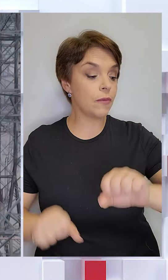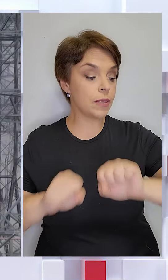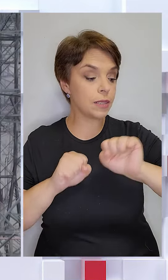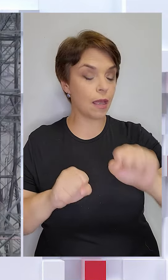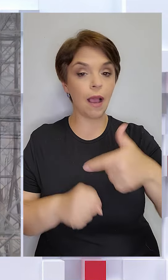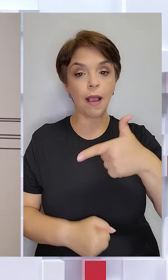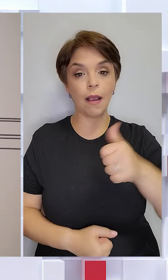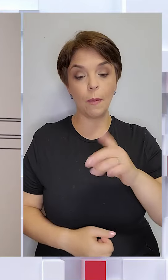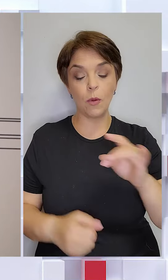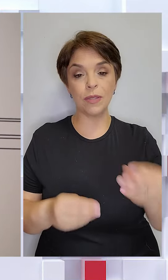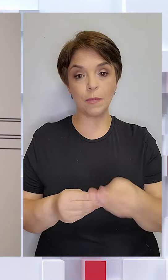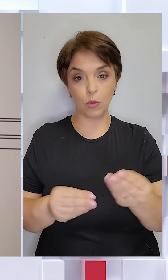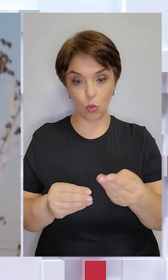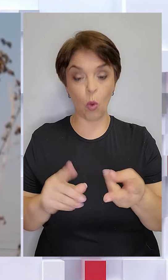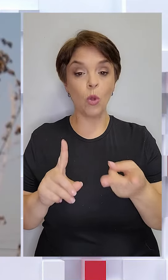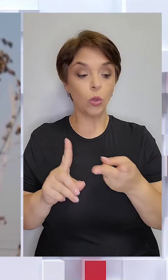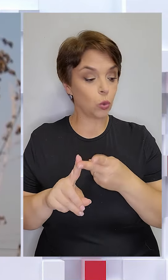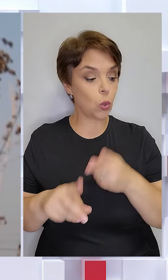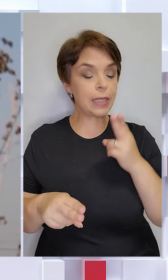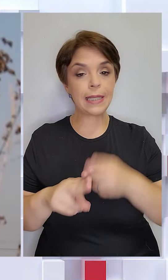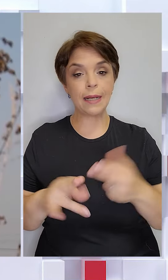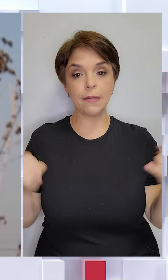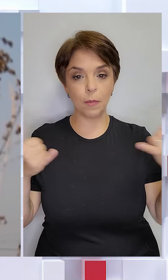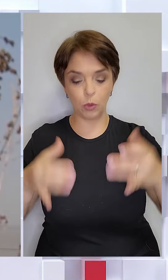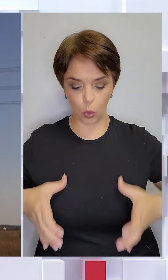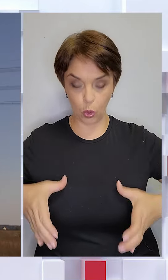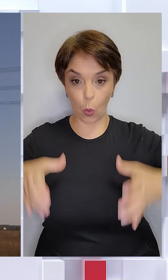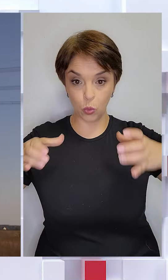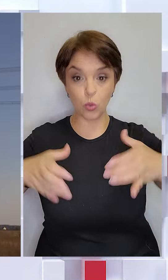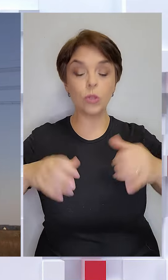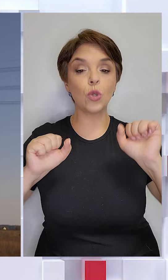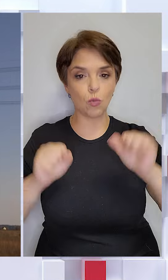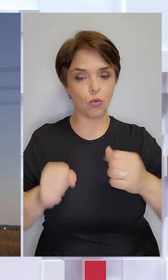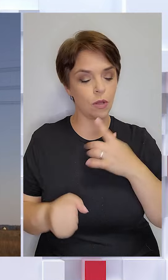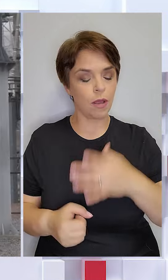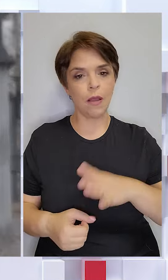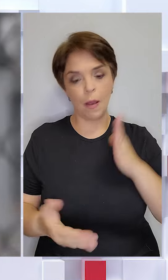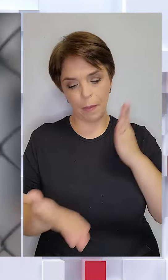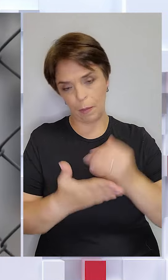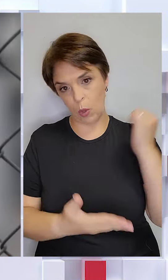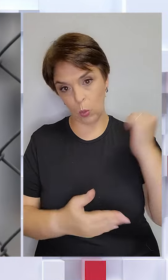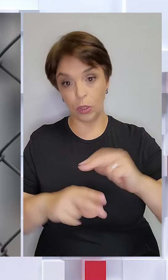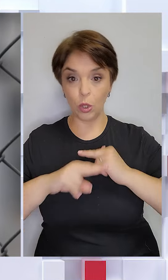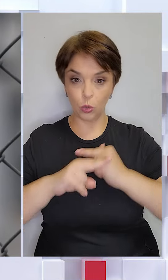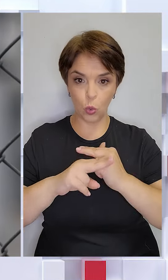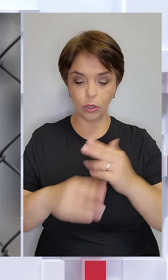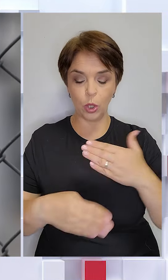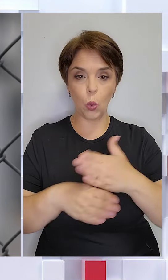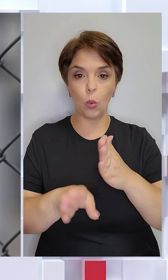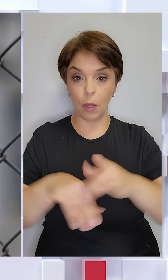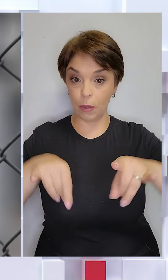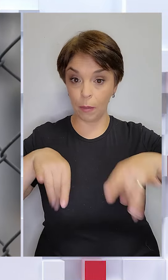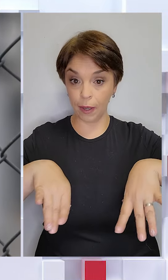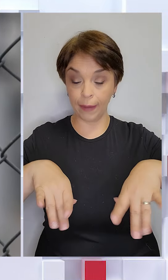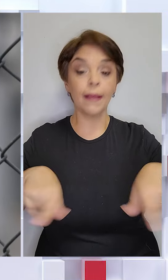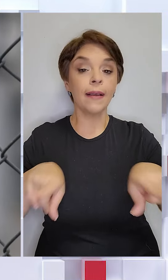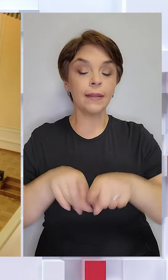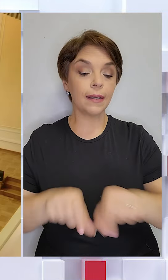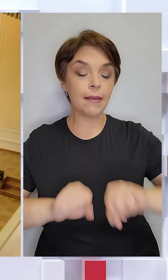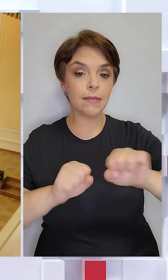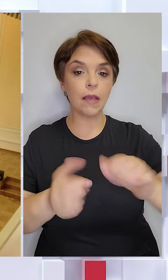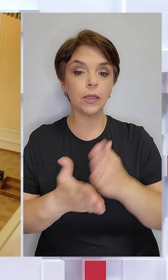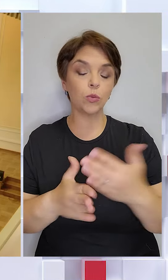захисту – габіони з піском. Другий рівень – залізобетонні конструкції, які можуть витримати прямі удари дронів та уламками ракет. Такий